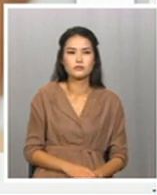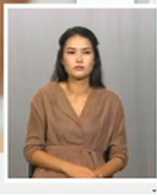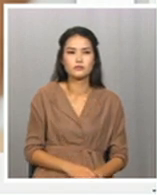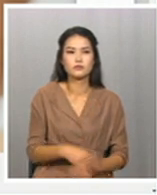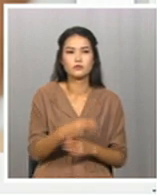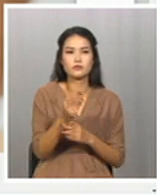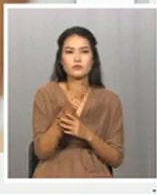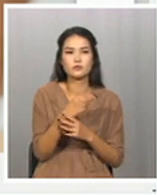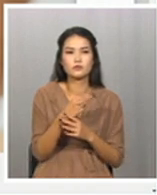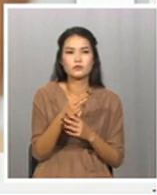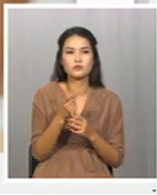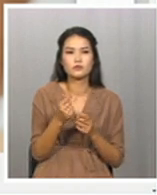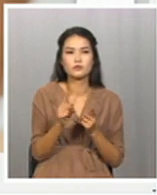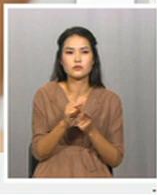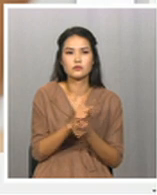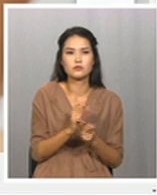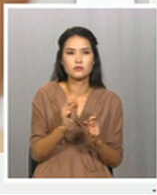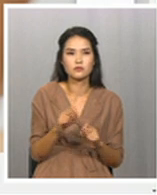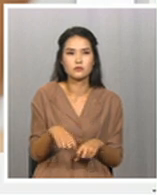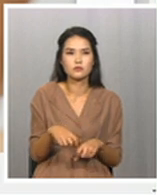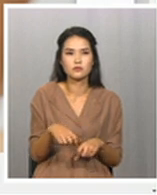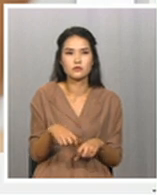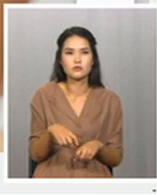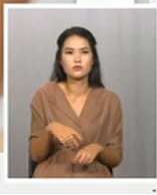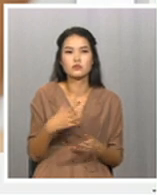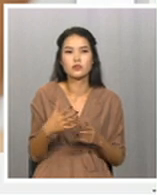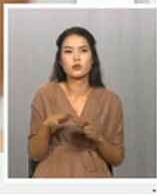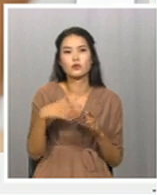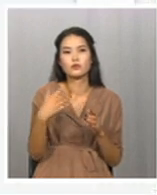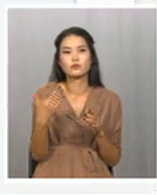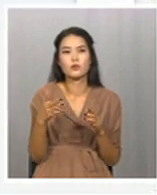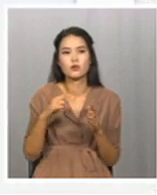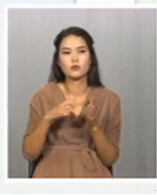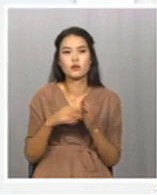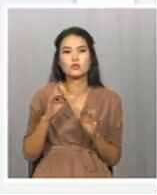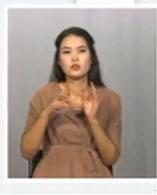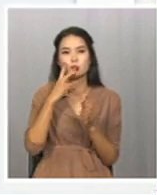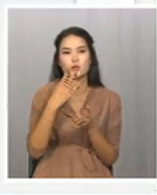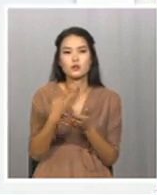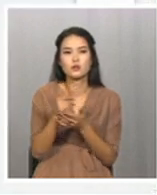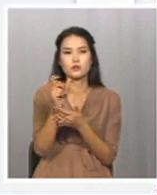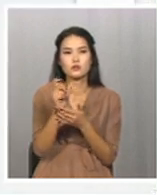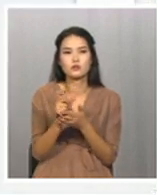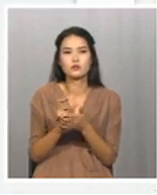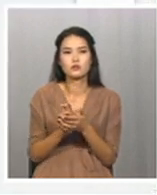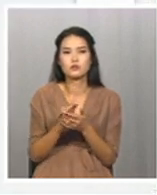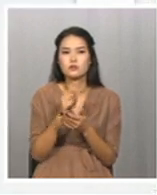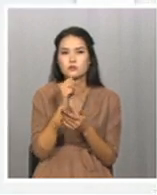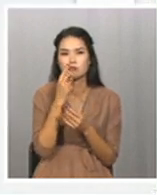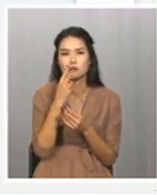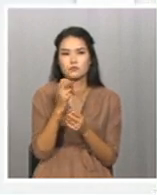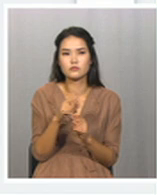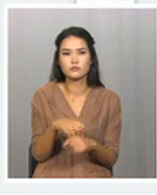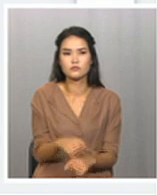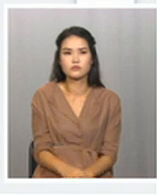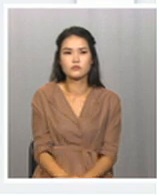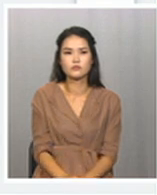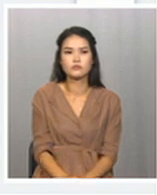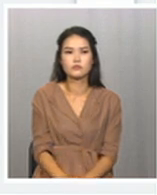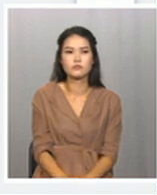суреттерін өзгертуге болады, немесе сол жақ жоғарыда орналасқан сайттың логотипін өзгертуге болады. Дәл